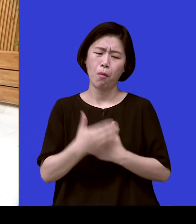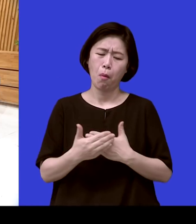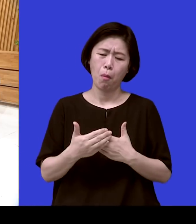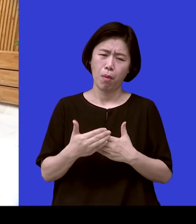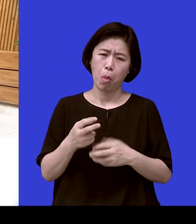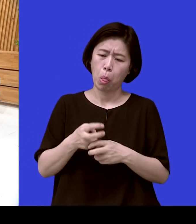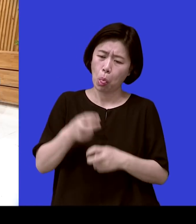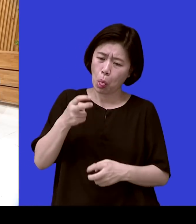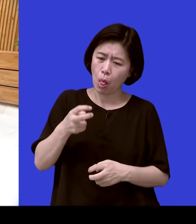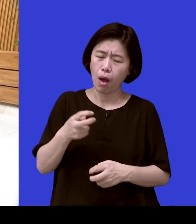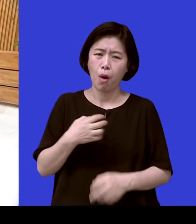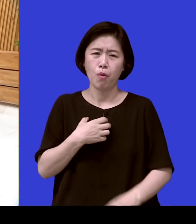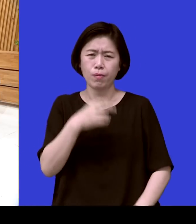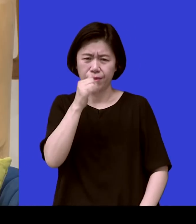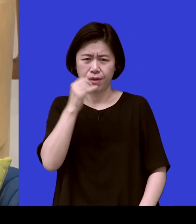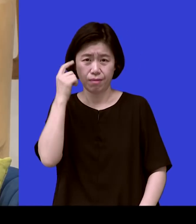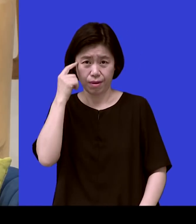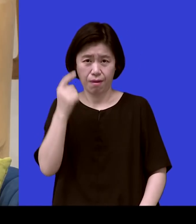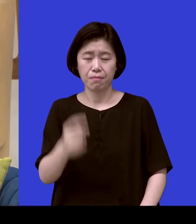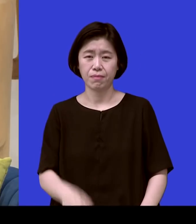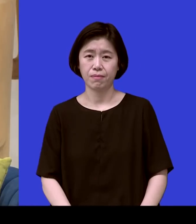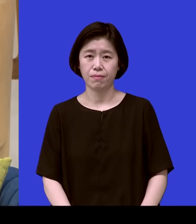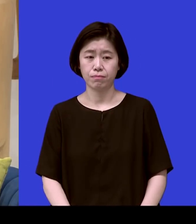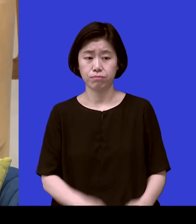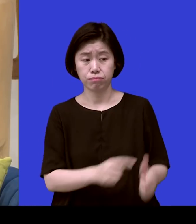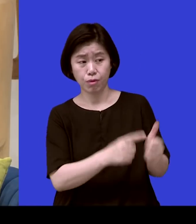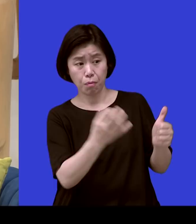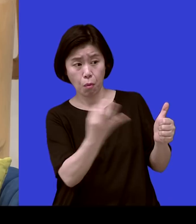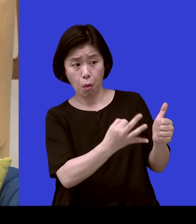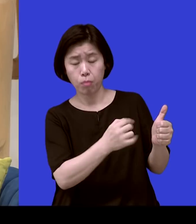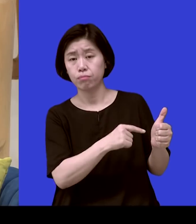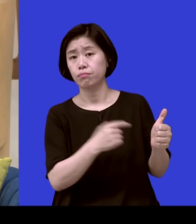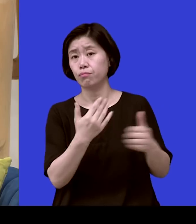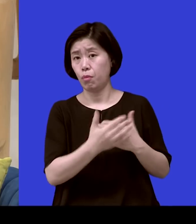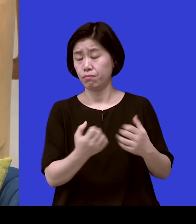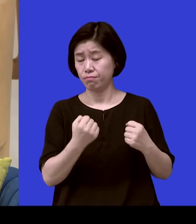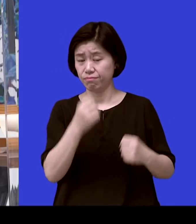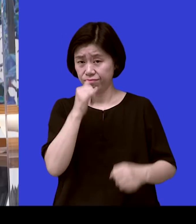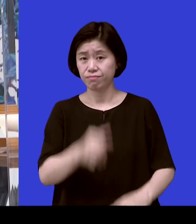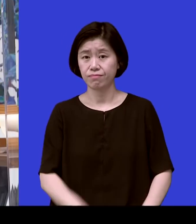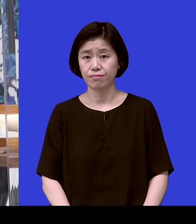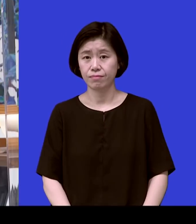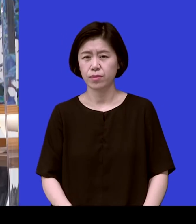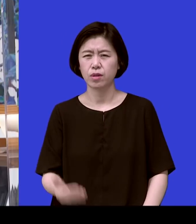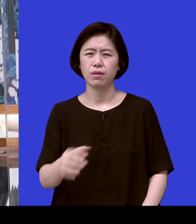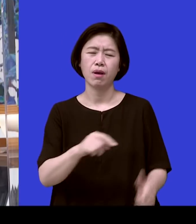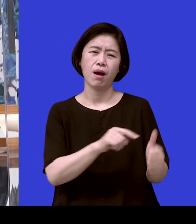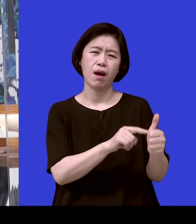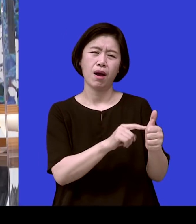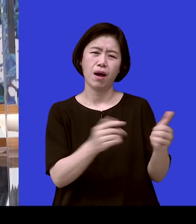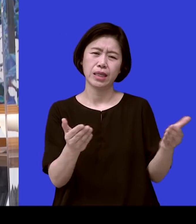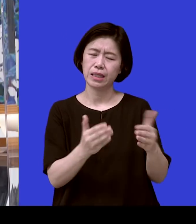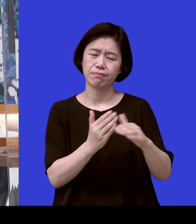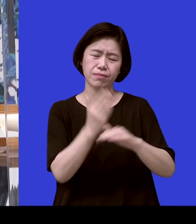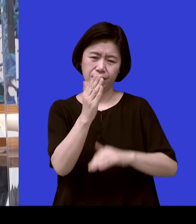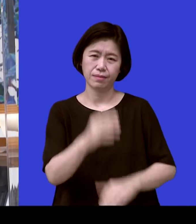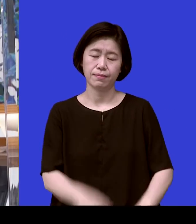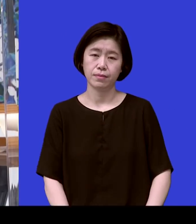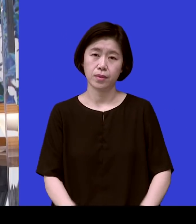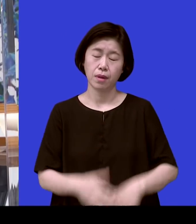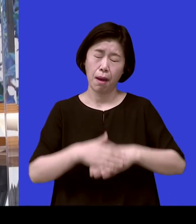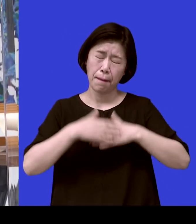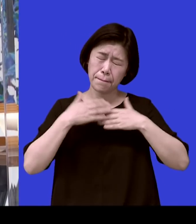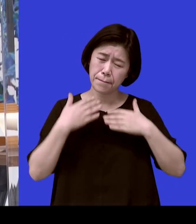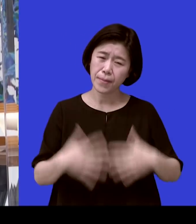예. 근데 되게 과로를 했던 것 같아요. 네. 되게